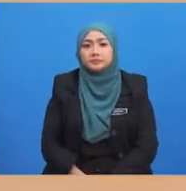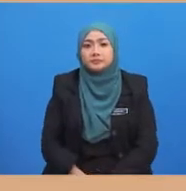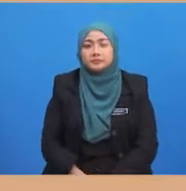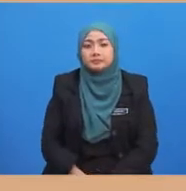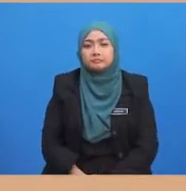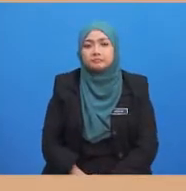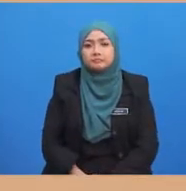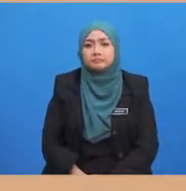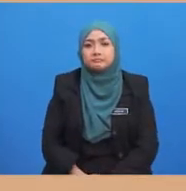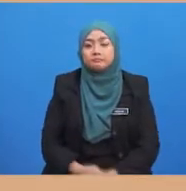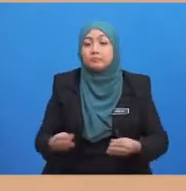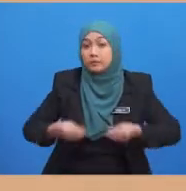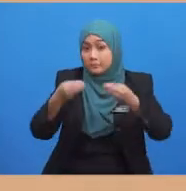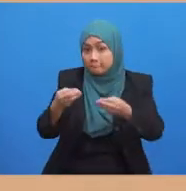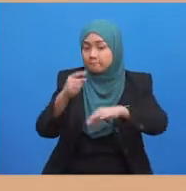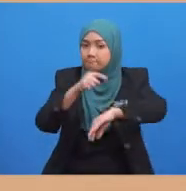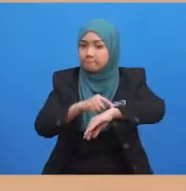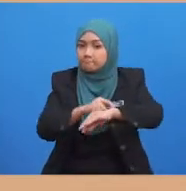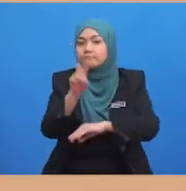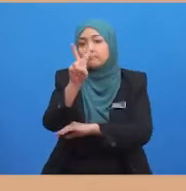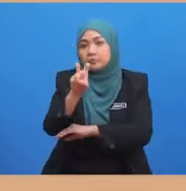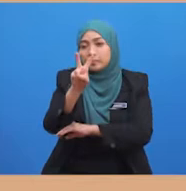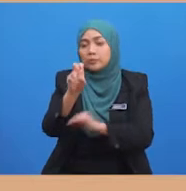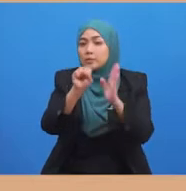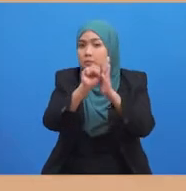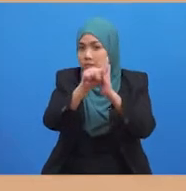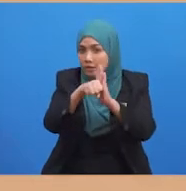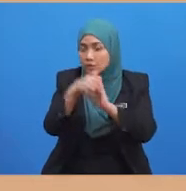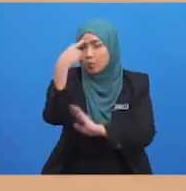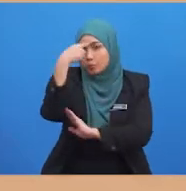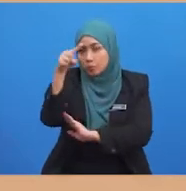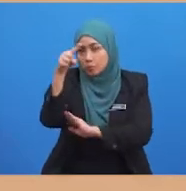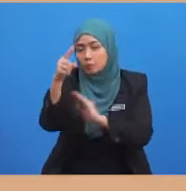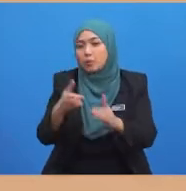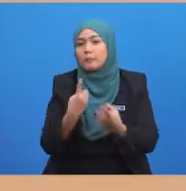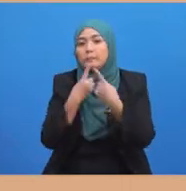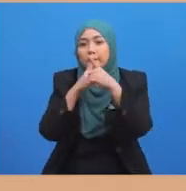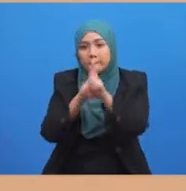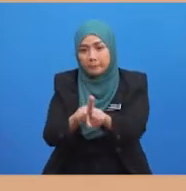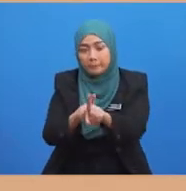Anda diberi masa selama 20 saat untuk menjawab.